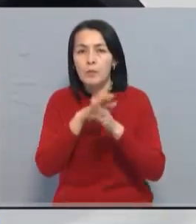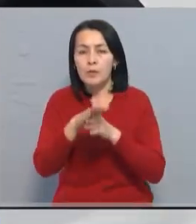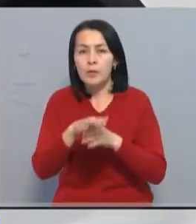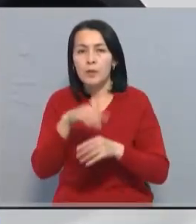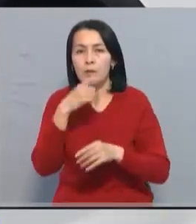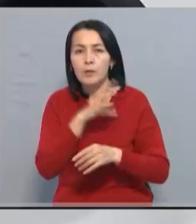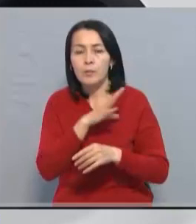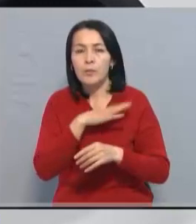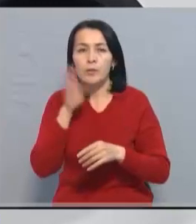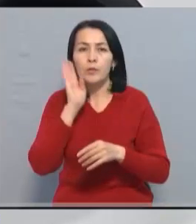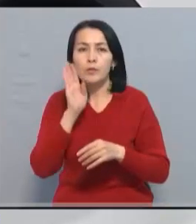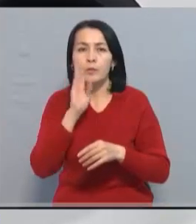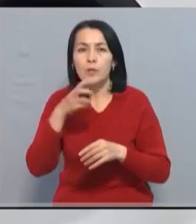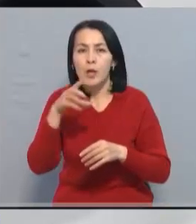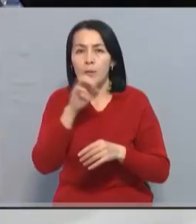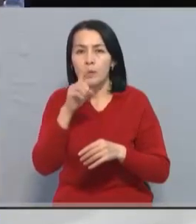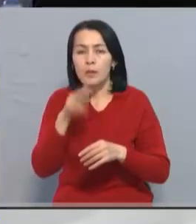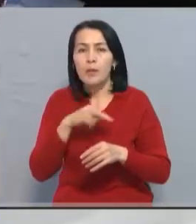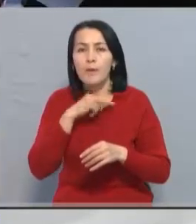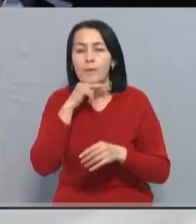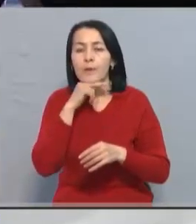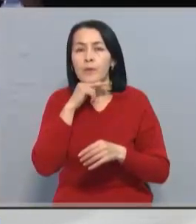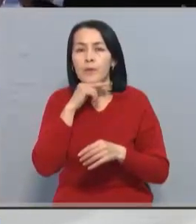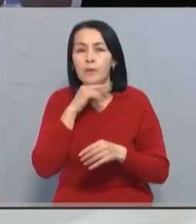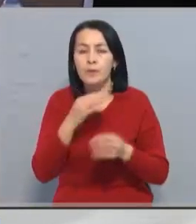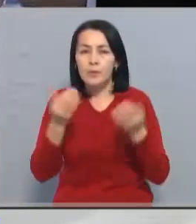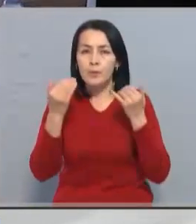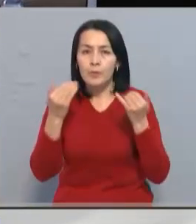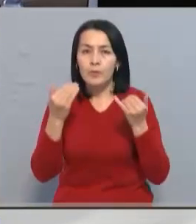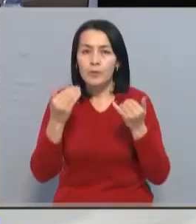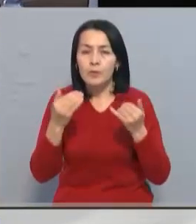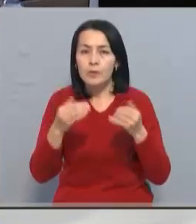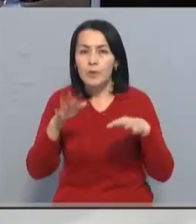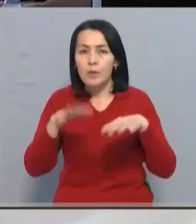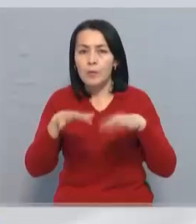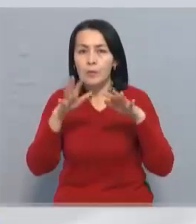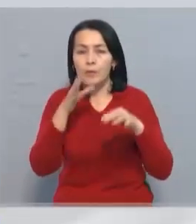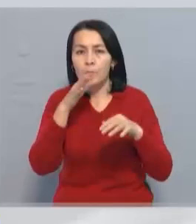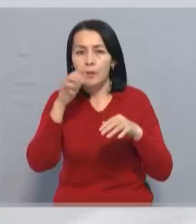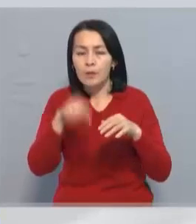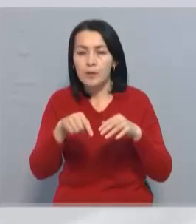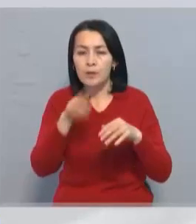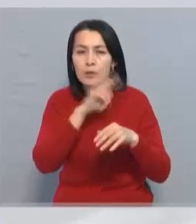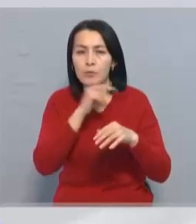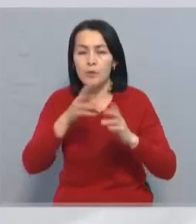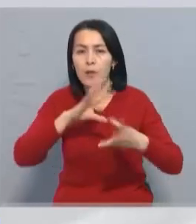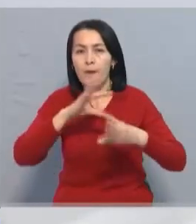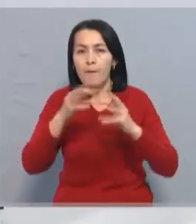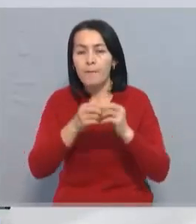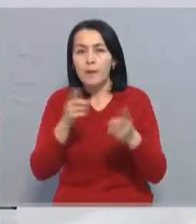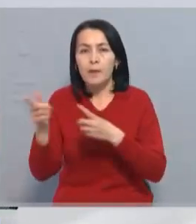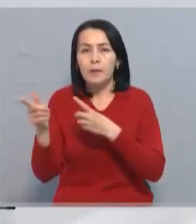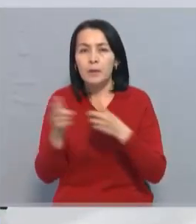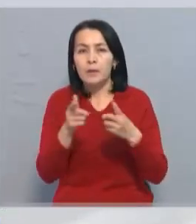дейді. Су режимі мен мұздың жағдайына бақылау жүргізілуде екен. Төтенше жағдай туындауы мүмкін жағдайдағы іс-әрекеттер пысықталып,